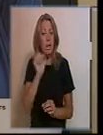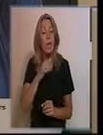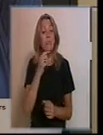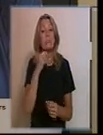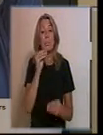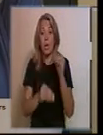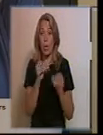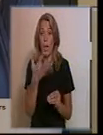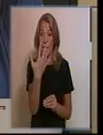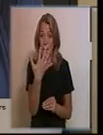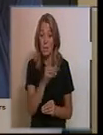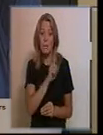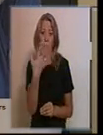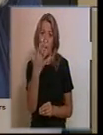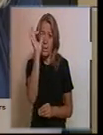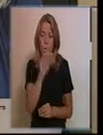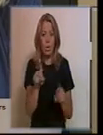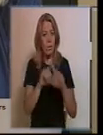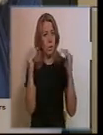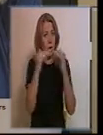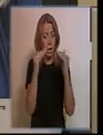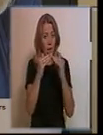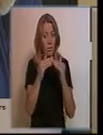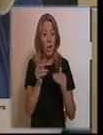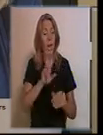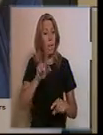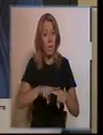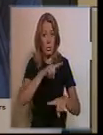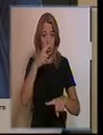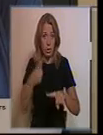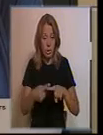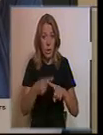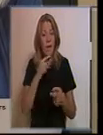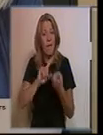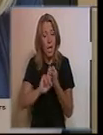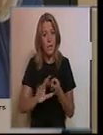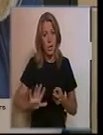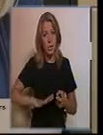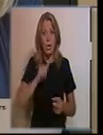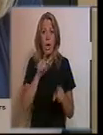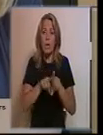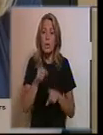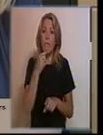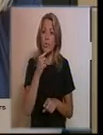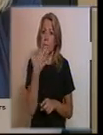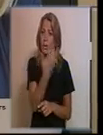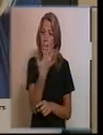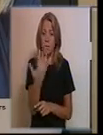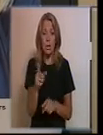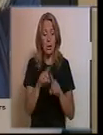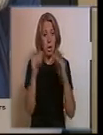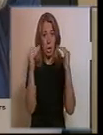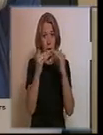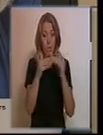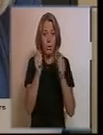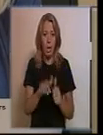problem 50-50%. Znači svi problemi steriliteta su 50% vezani za ženu, a 50% za muškarca.